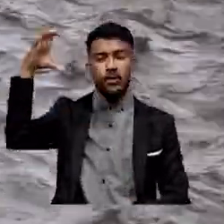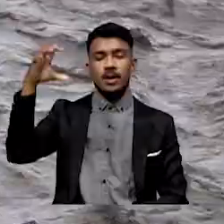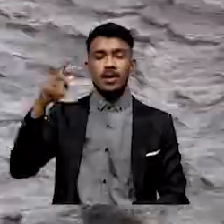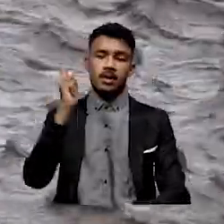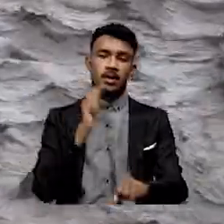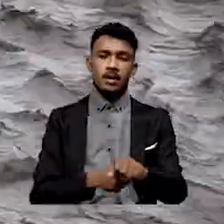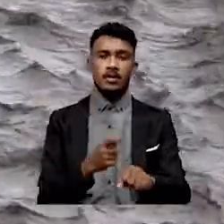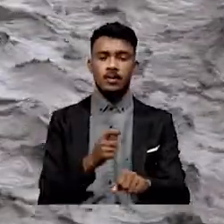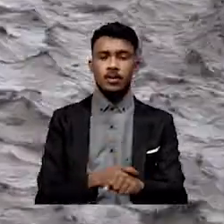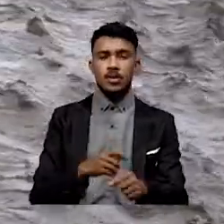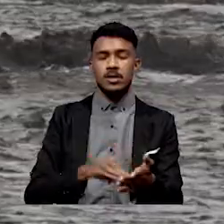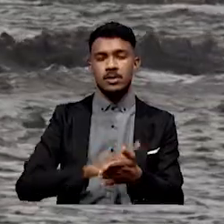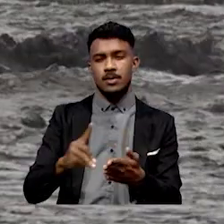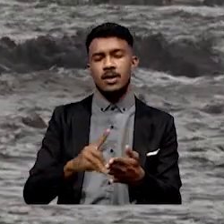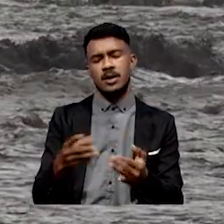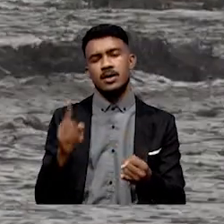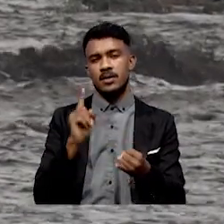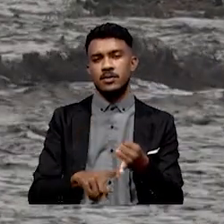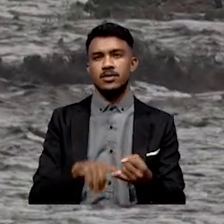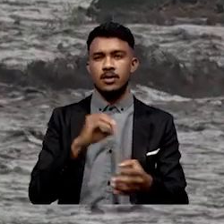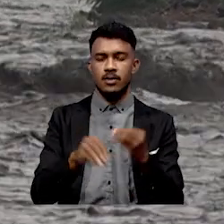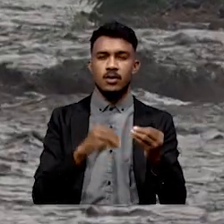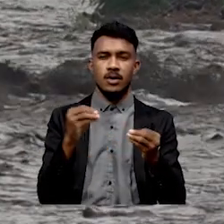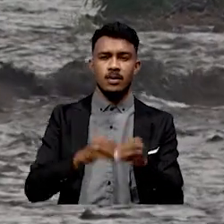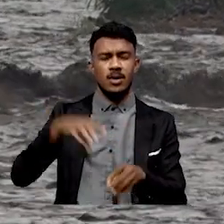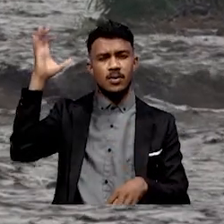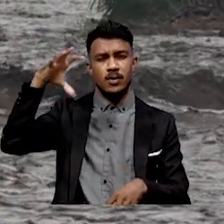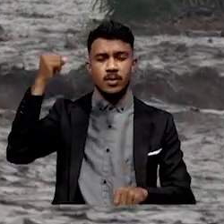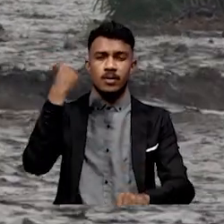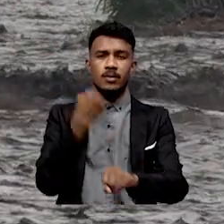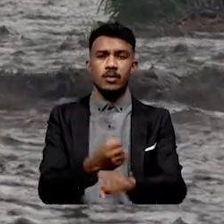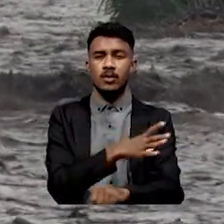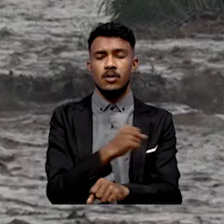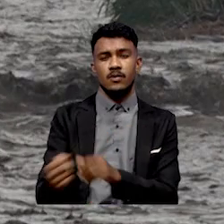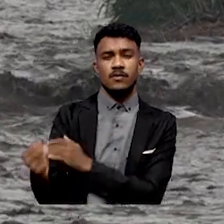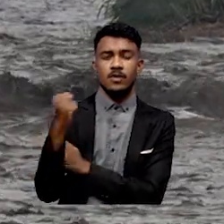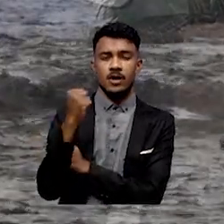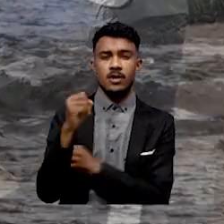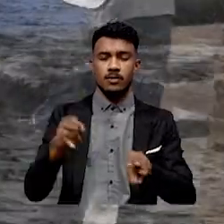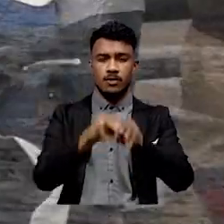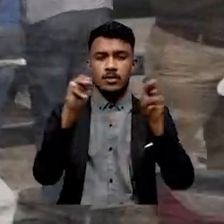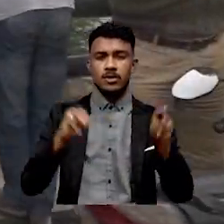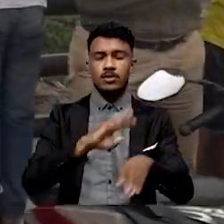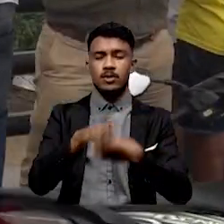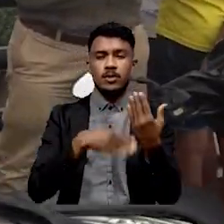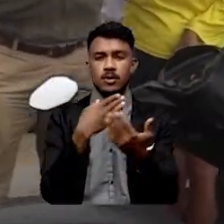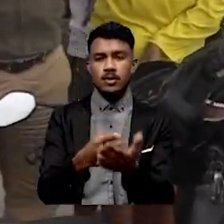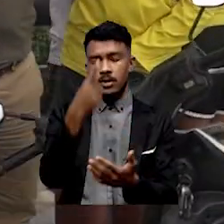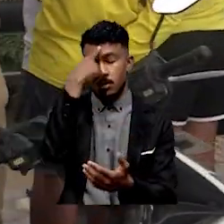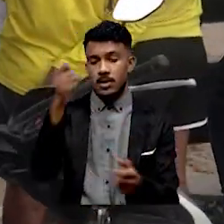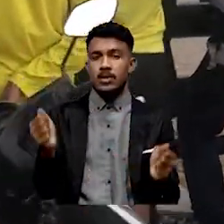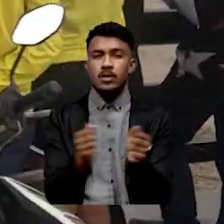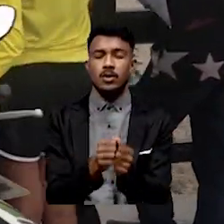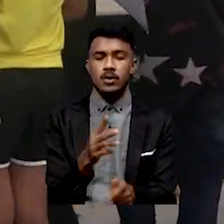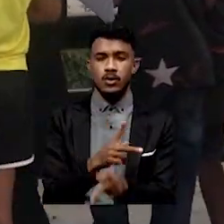semana hirak ikusne kona ba possibilidade udang moderado no forte iha território Timor-Leste. Tangne atensão